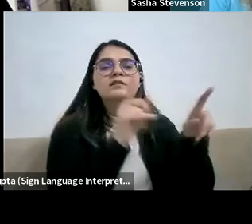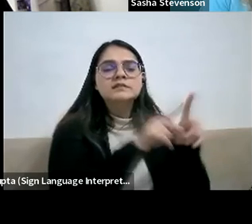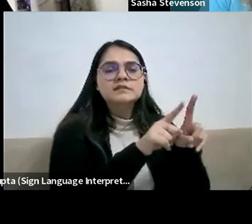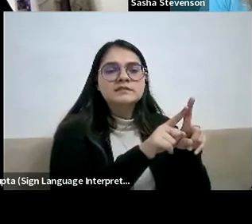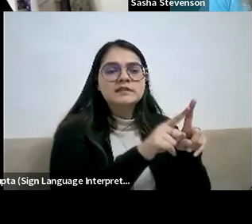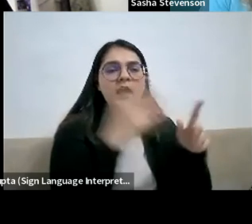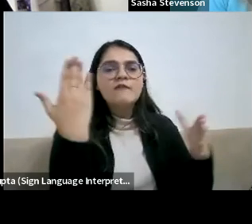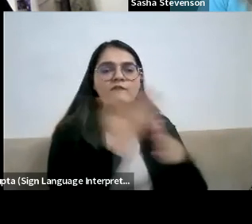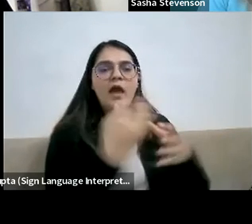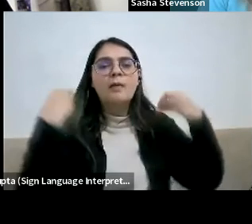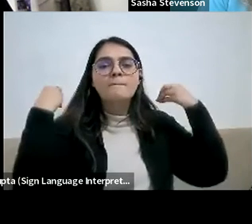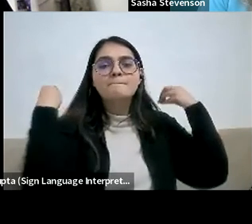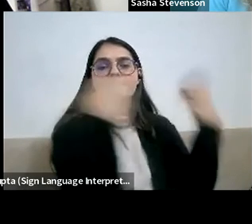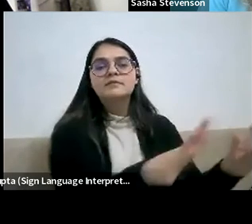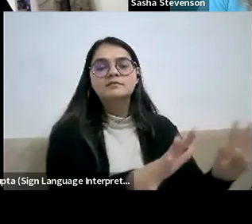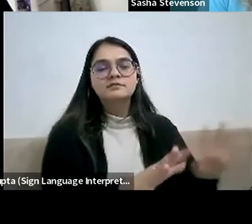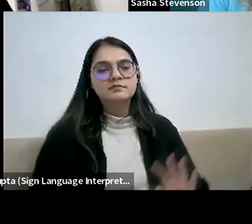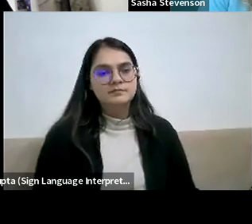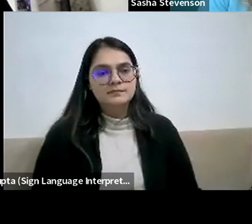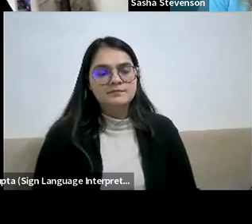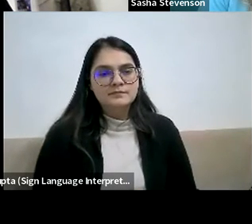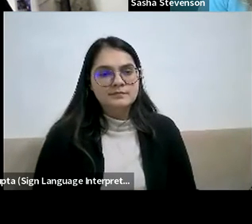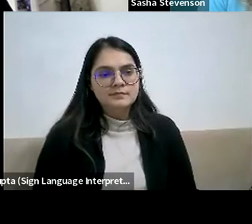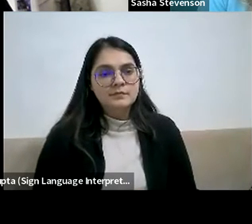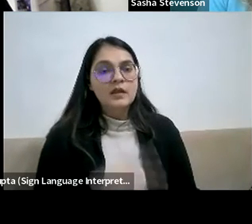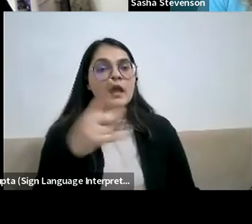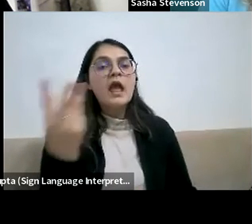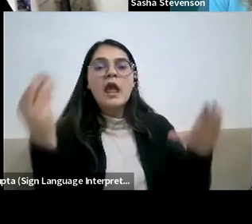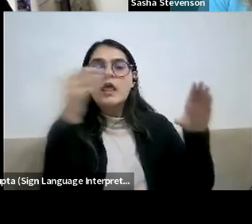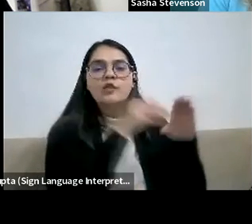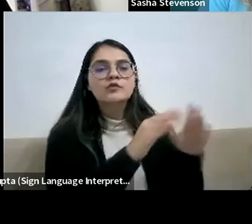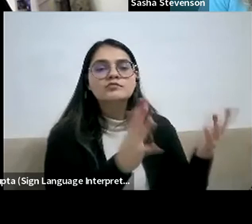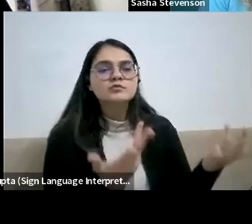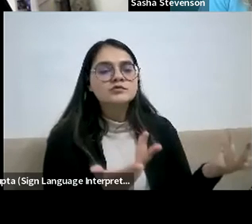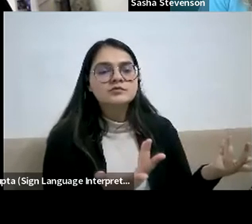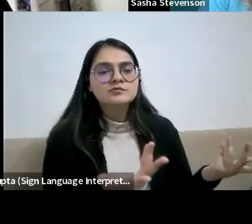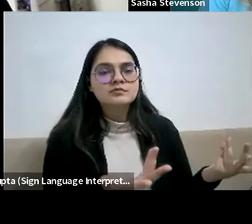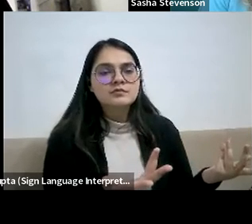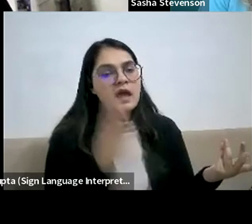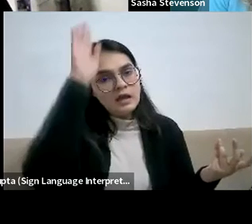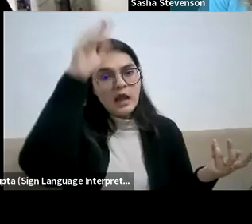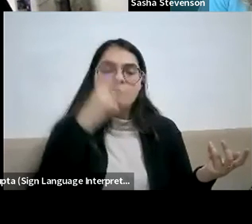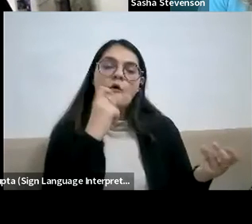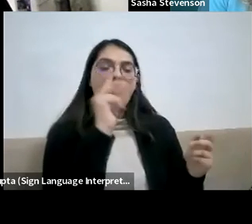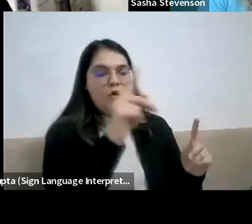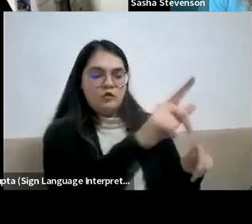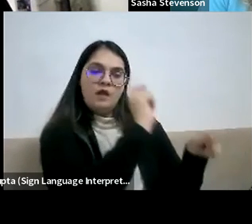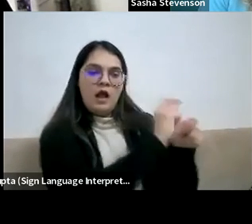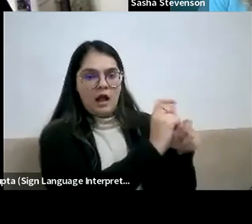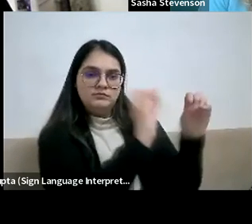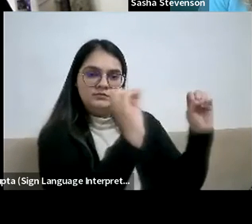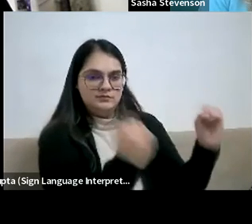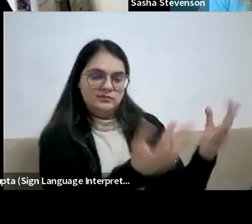फाइल फेंक दिया। तो इंक्लूजन तो क्या, वो राजा ने वो बोला कि भाई आके ऑफिसर करके काम करो।